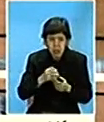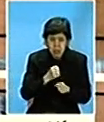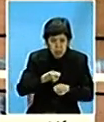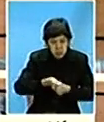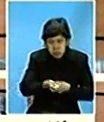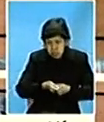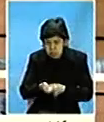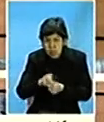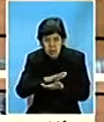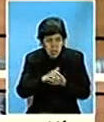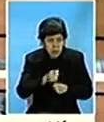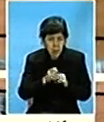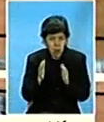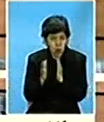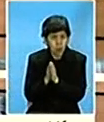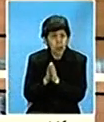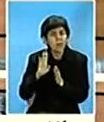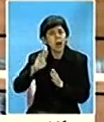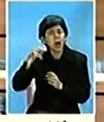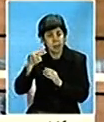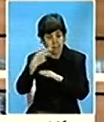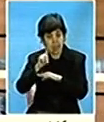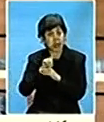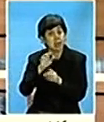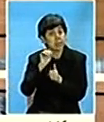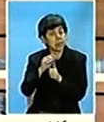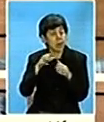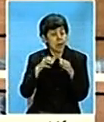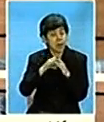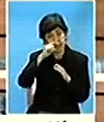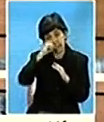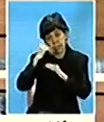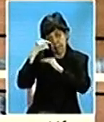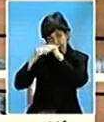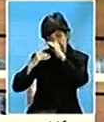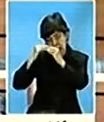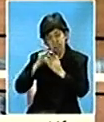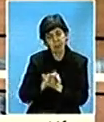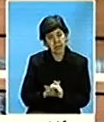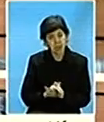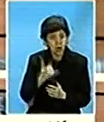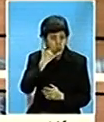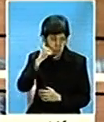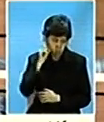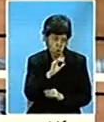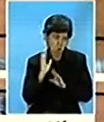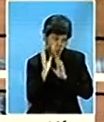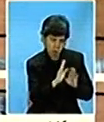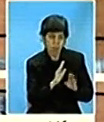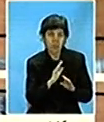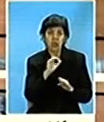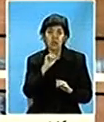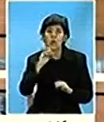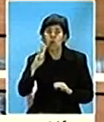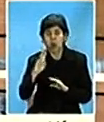ร่วมกับนายบรรหารศิลปอาชาประธานที่ปรึกษาพรรคชาติไทยพัฒนาจึงโทรศัพท์ด่วนมอบหมายให้นายสุวั